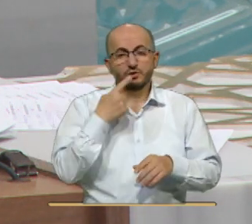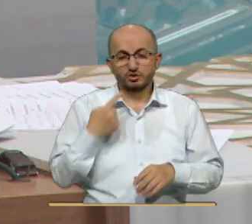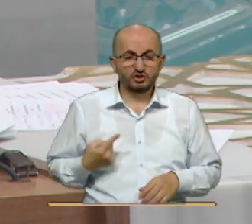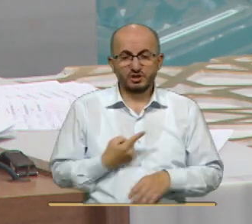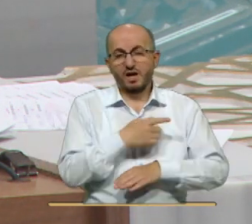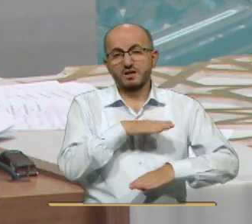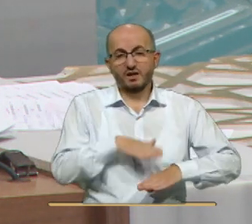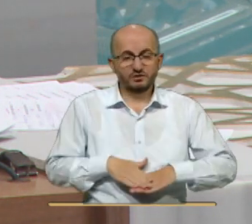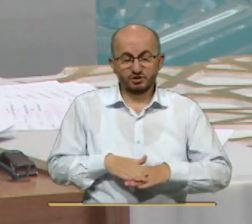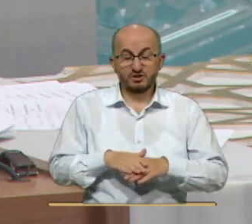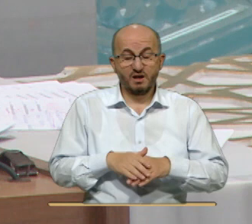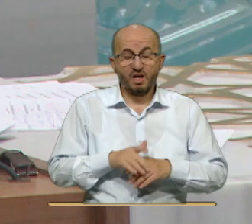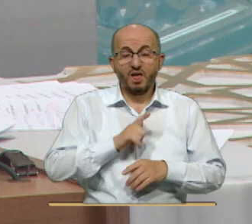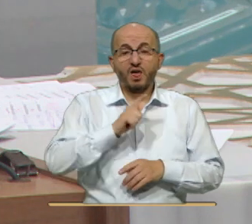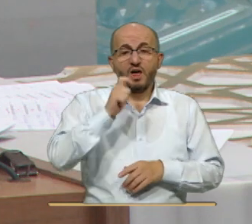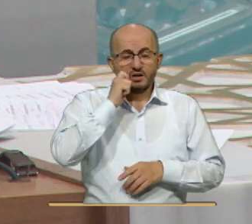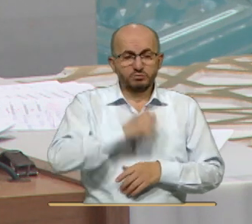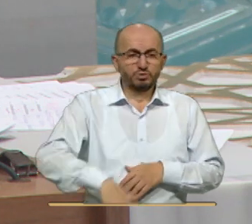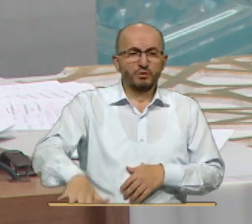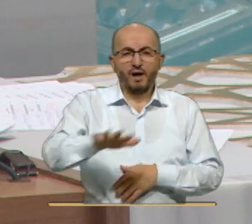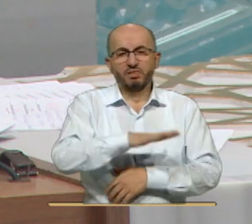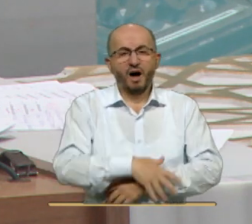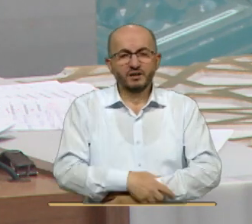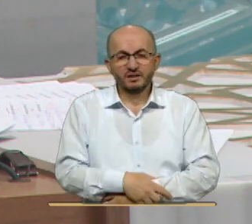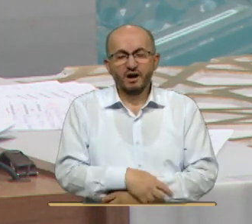şikayetçi. Ey Müslümanlar!